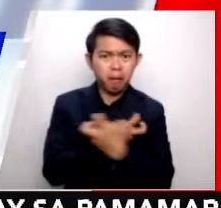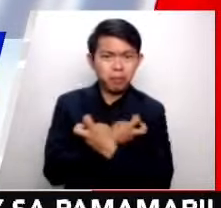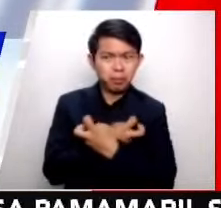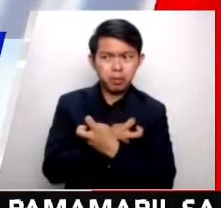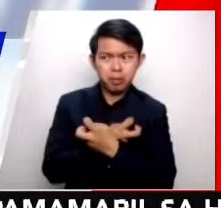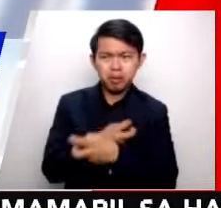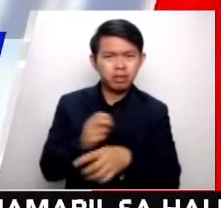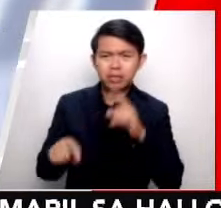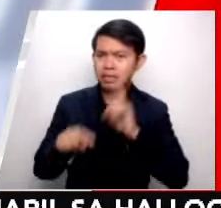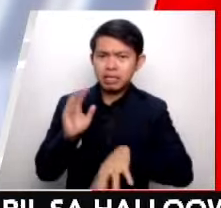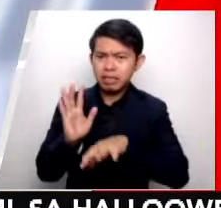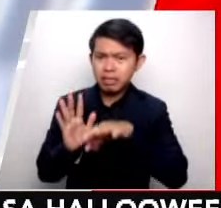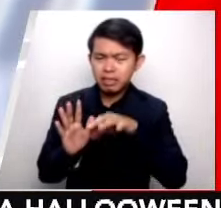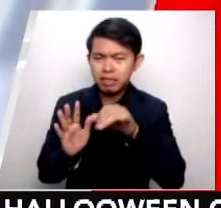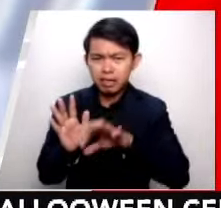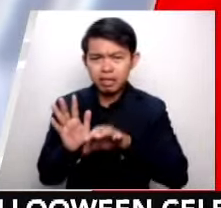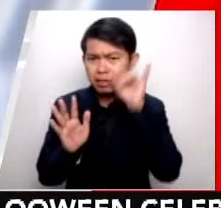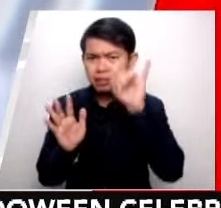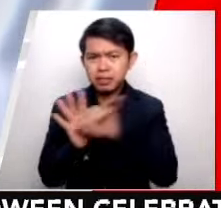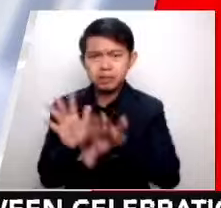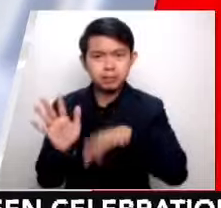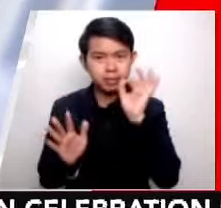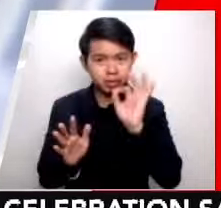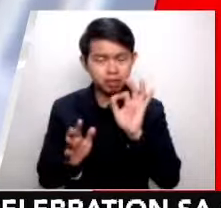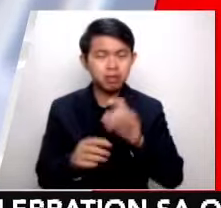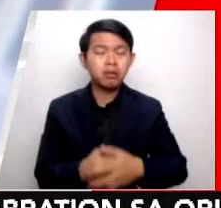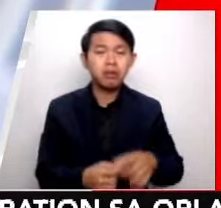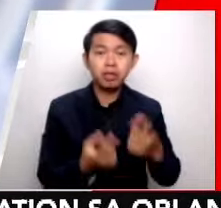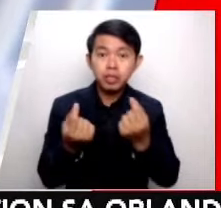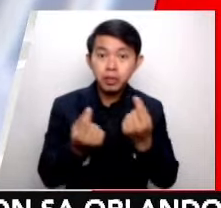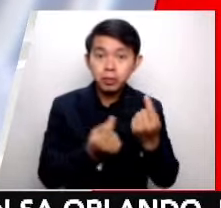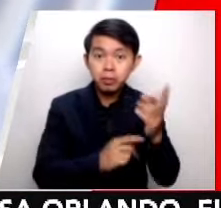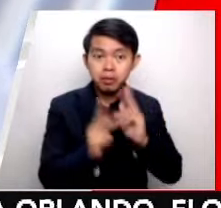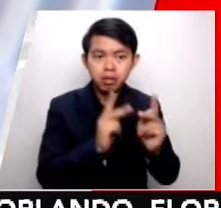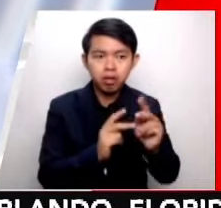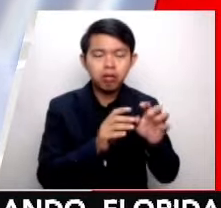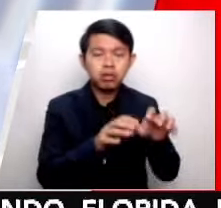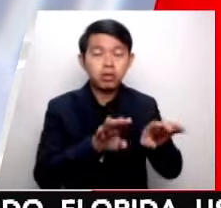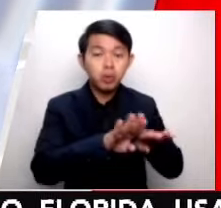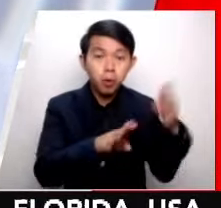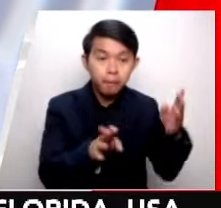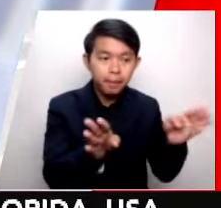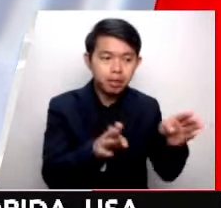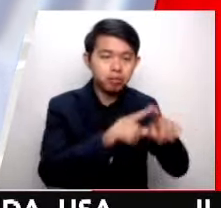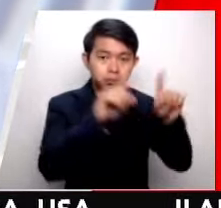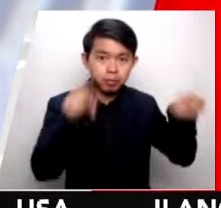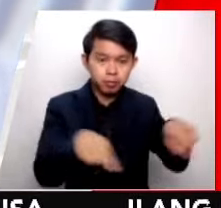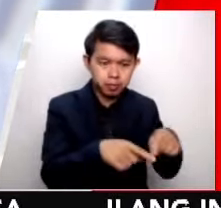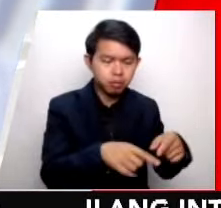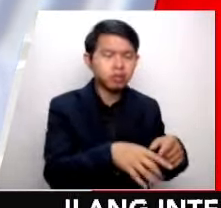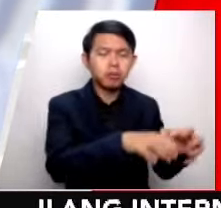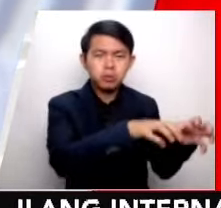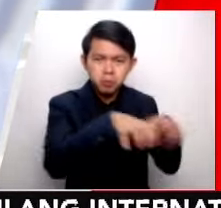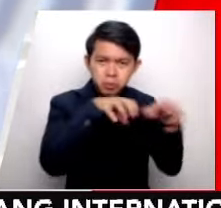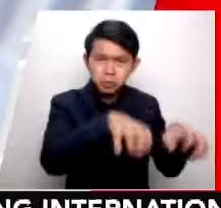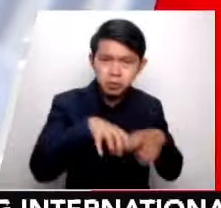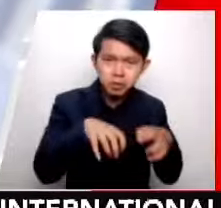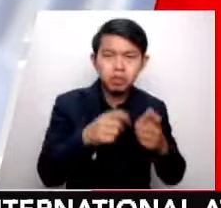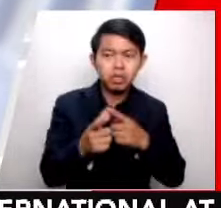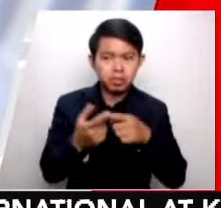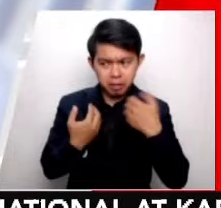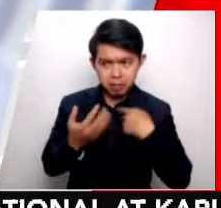na nagbubukas nila ng nicho, tapos yung nichong nabubuksan, ino-offer nila for a fee, may bayad. Pero yung bayad na